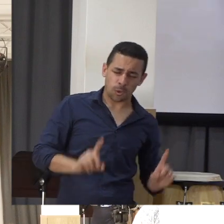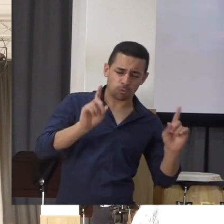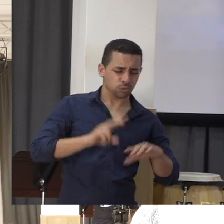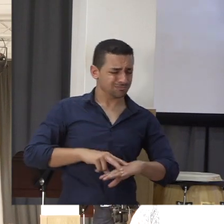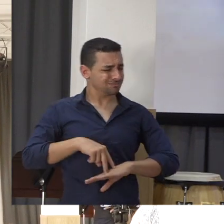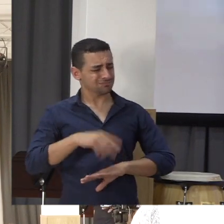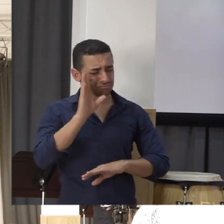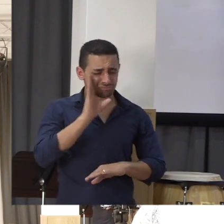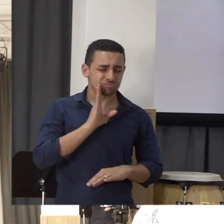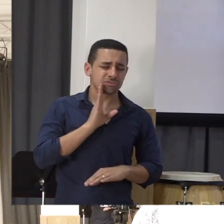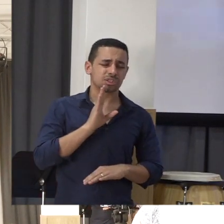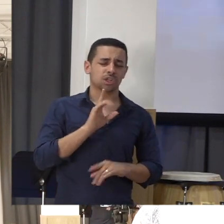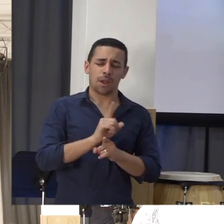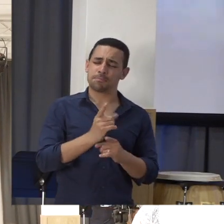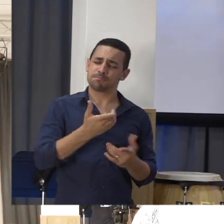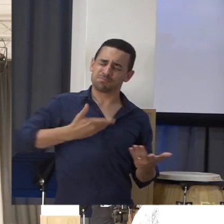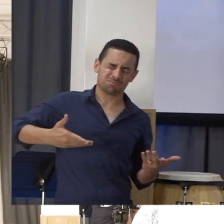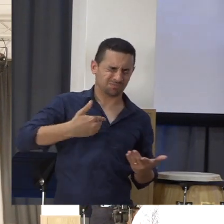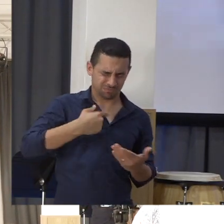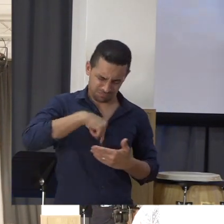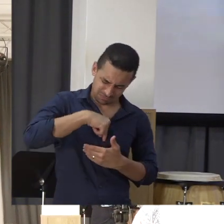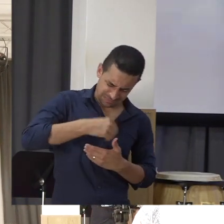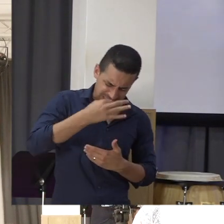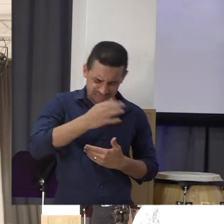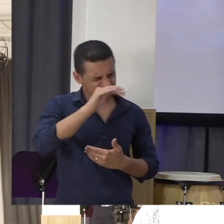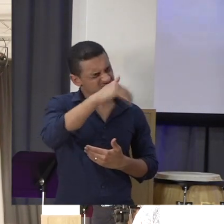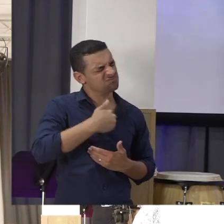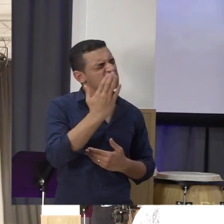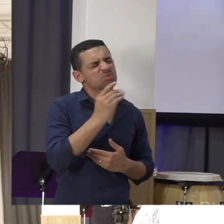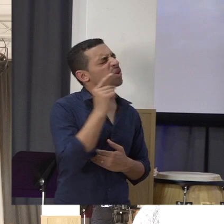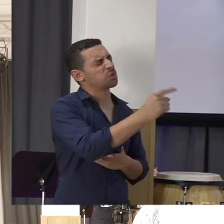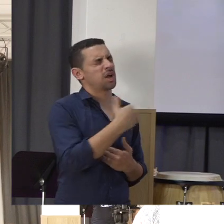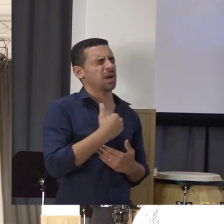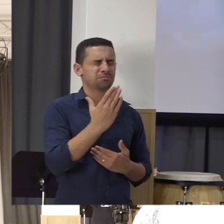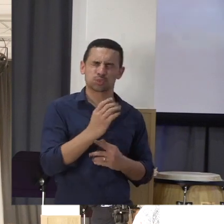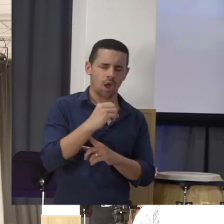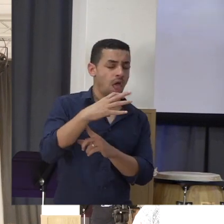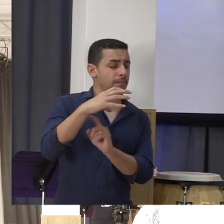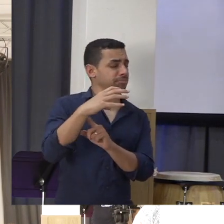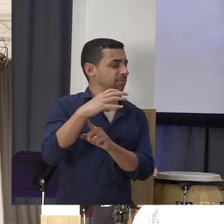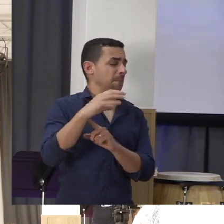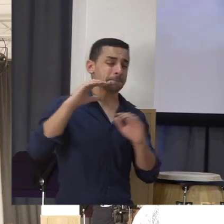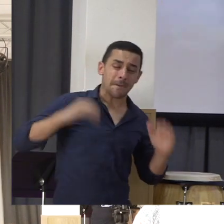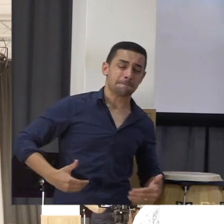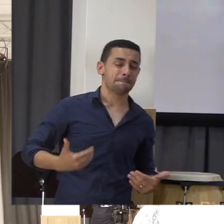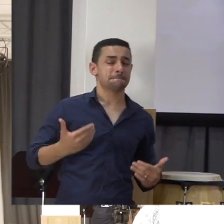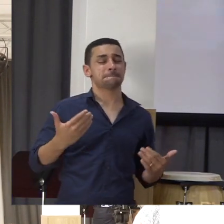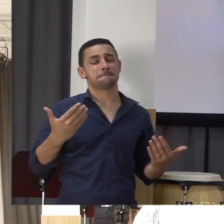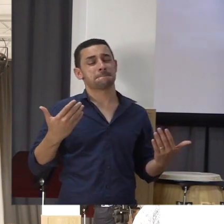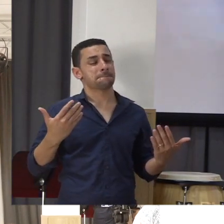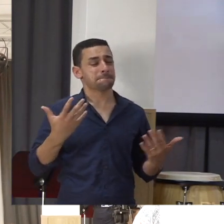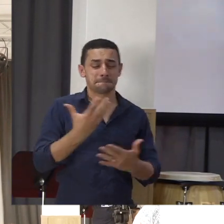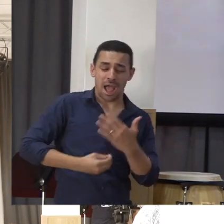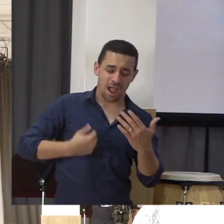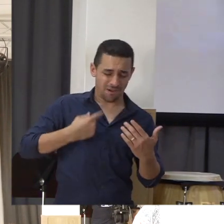matin et qui se dit, Seigneur, j'ai besoin de toi. Besoin de cette lampe, malgré son